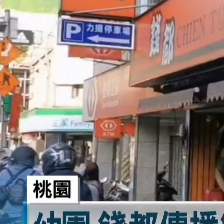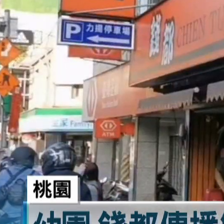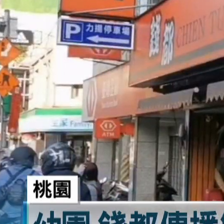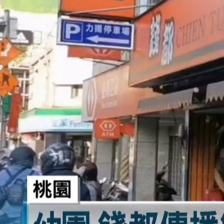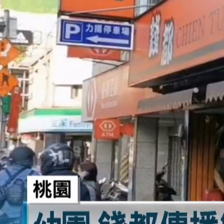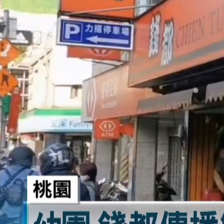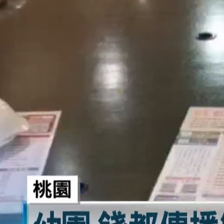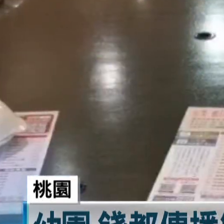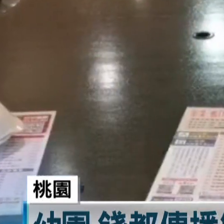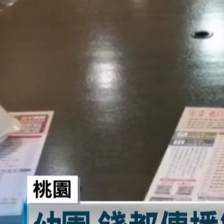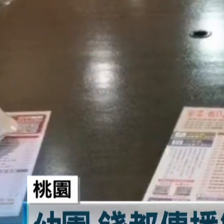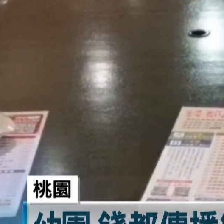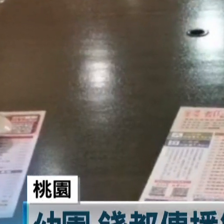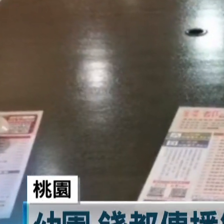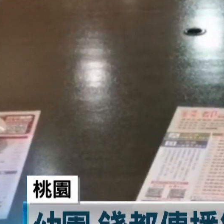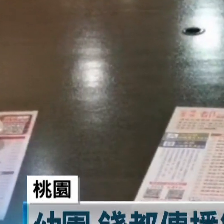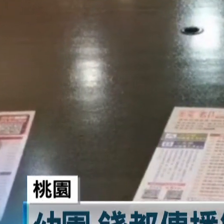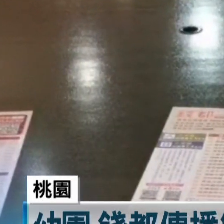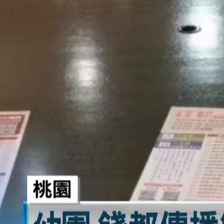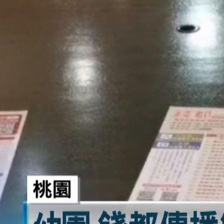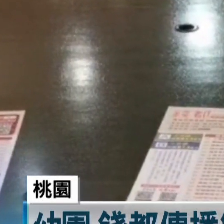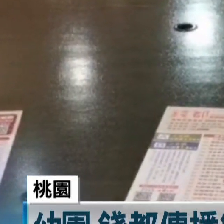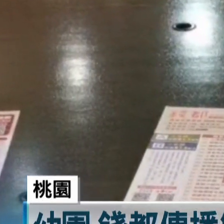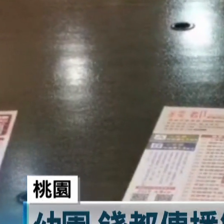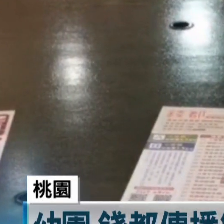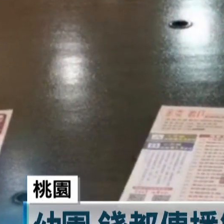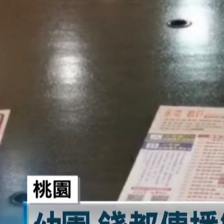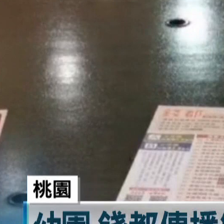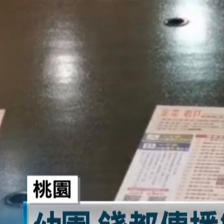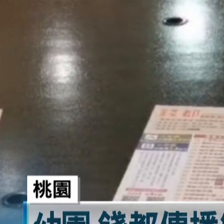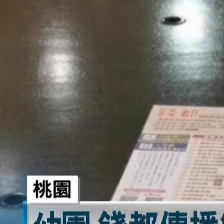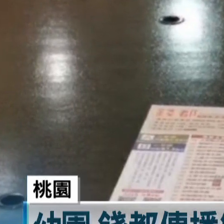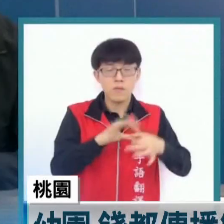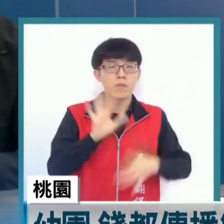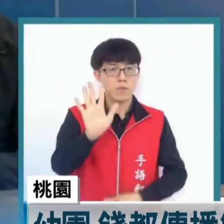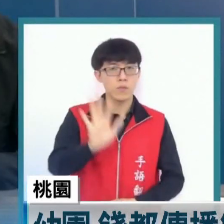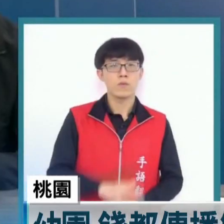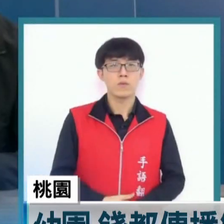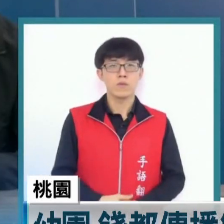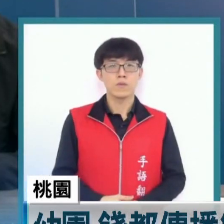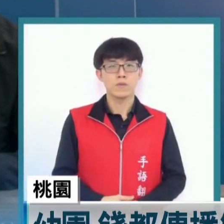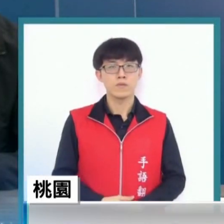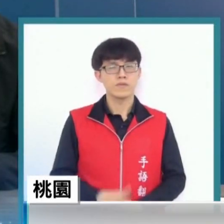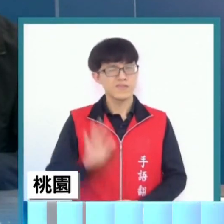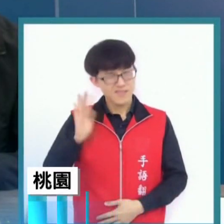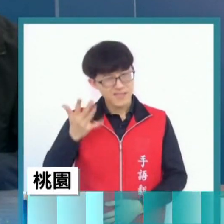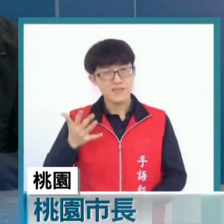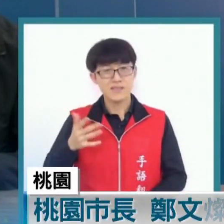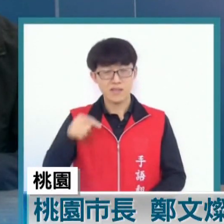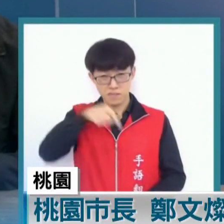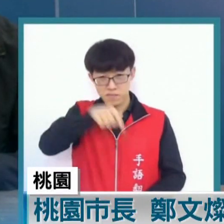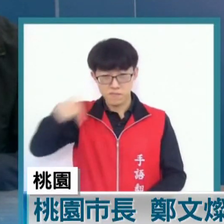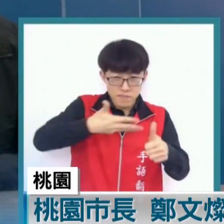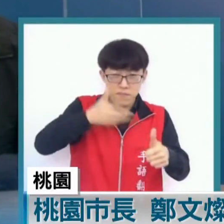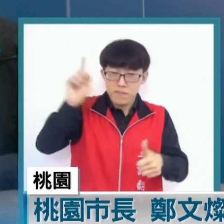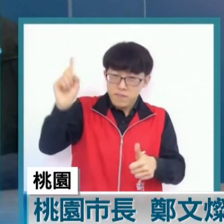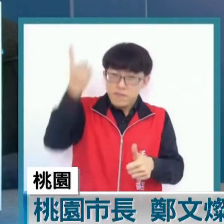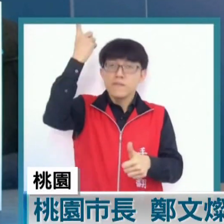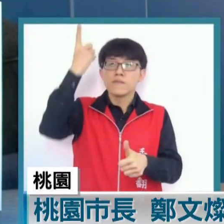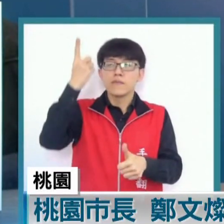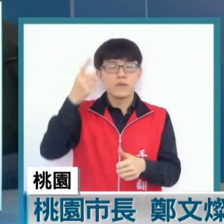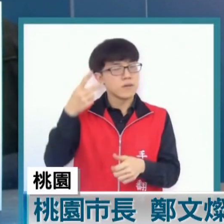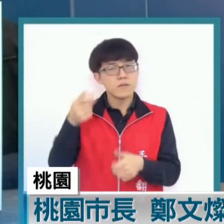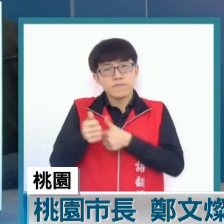只是餐厅传出染疫，也让人担心西提事件会不会重新上演。 整个的源头还需要进一步追查。这个